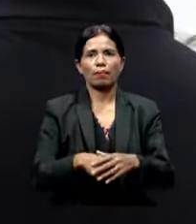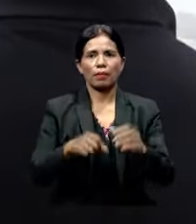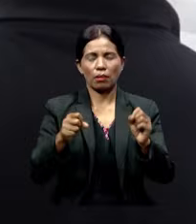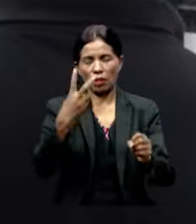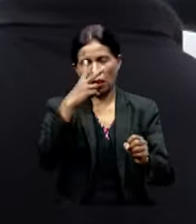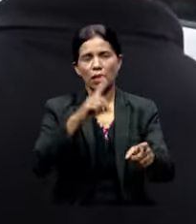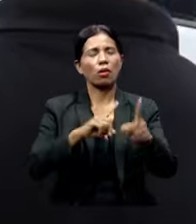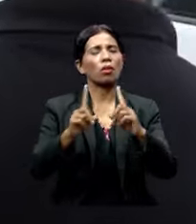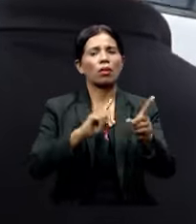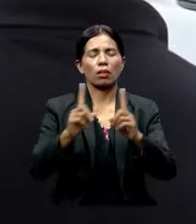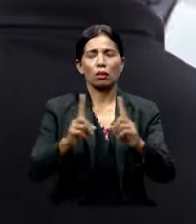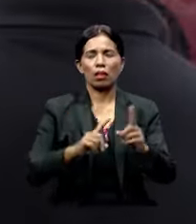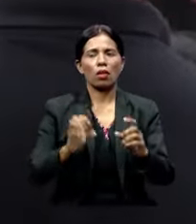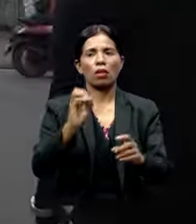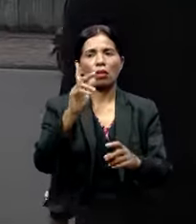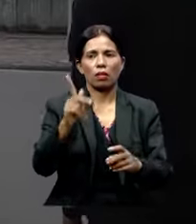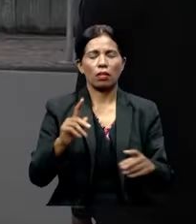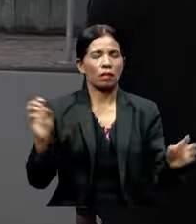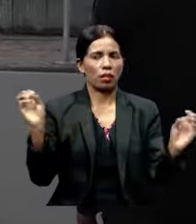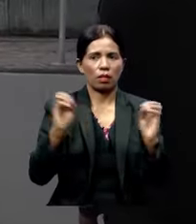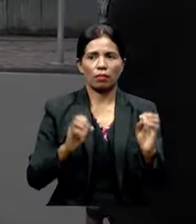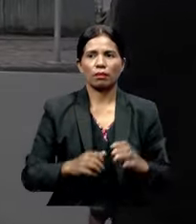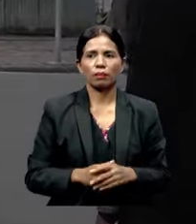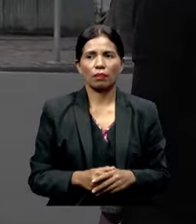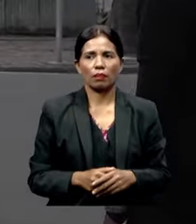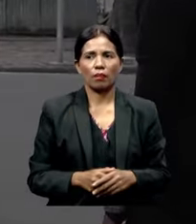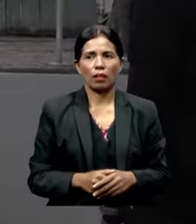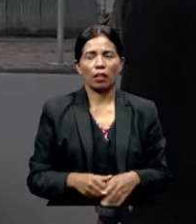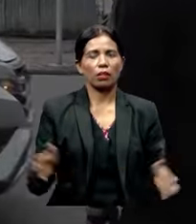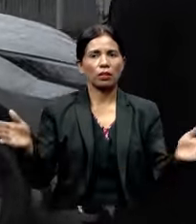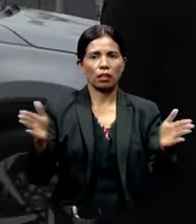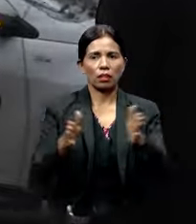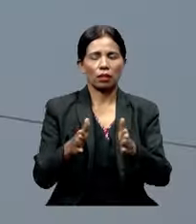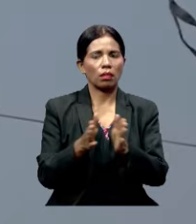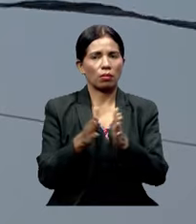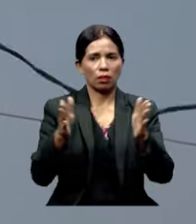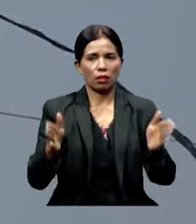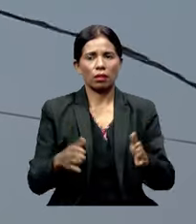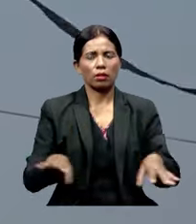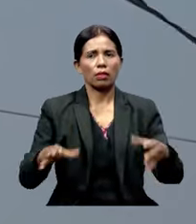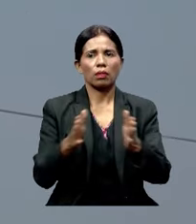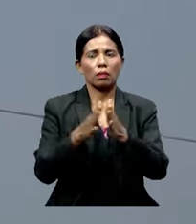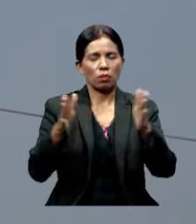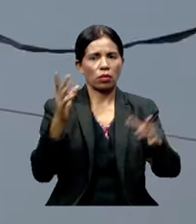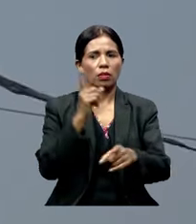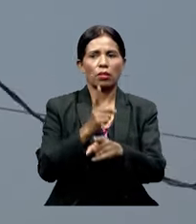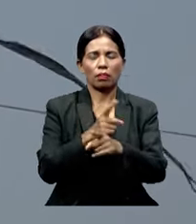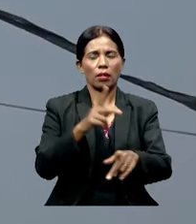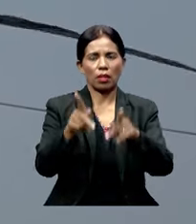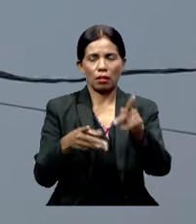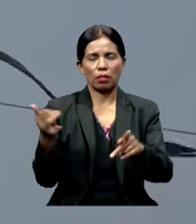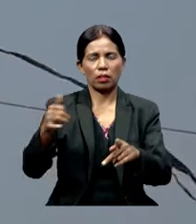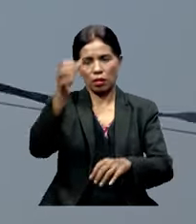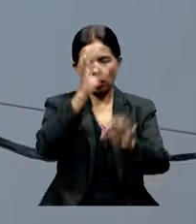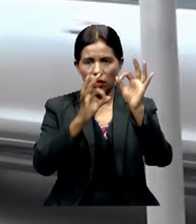problema. Servisu toponomia ne laos Laos buat kikuan deh, buat botil. Servisunya buat tebes. Bakum dia serem memang